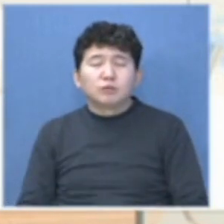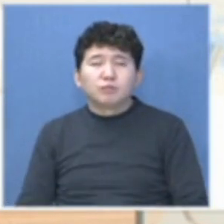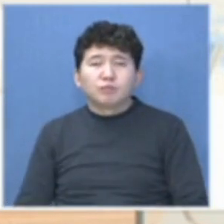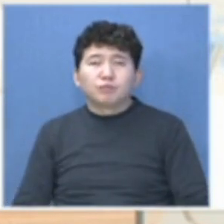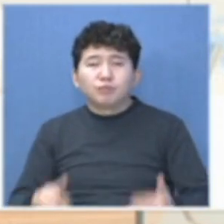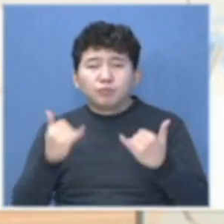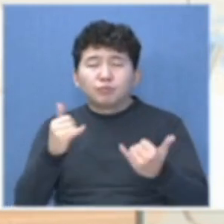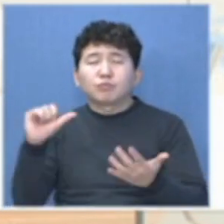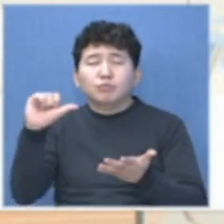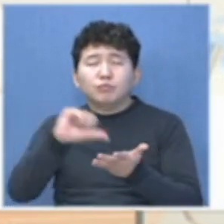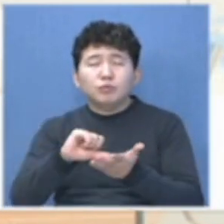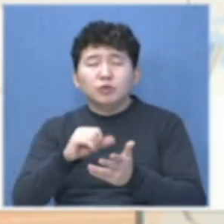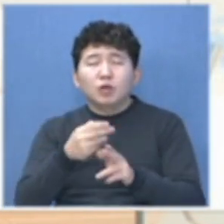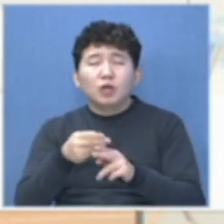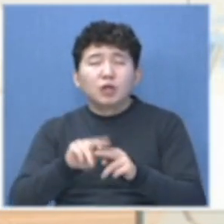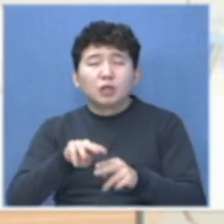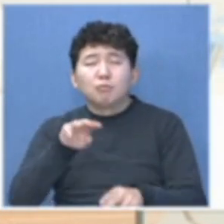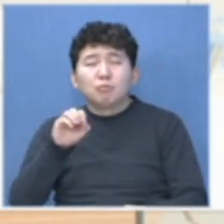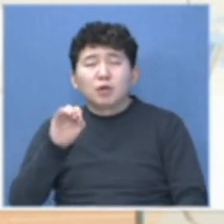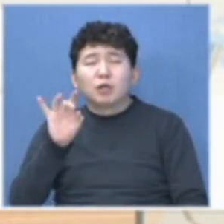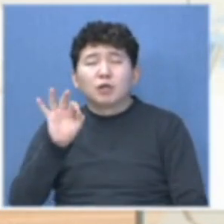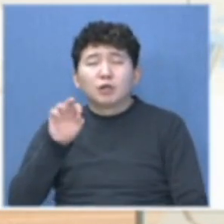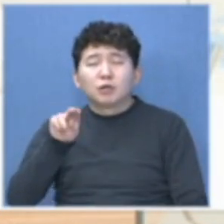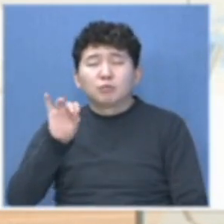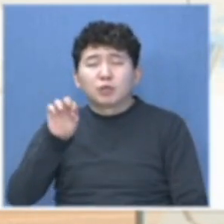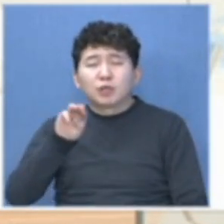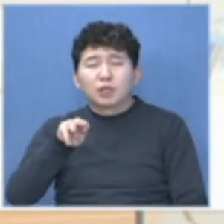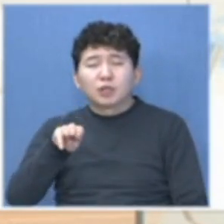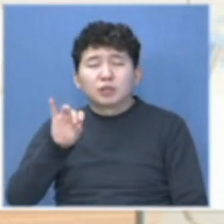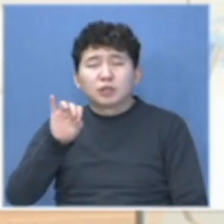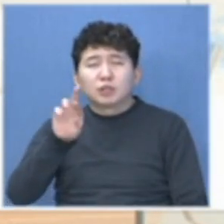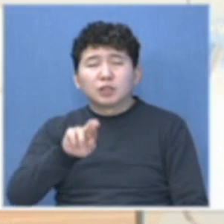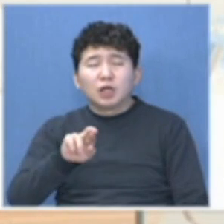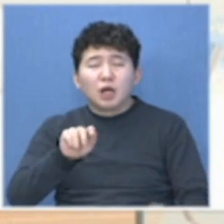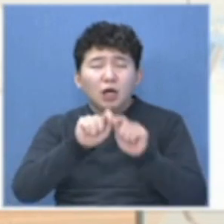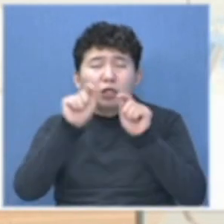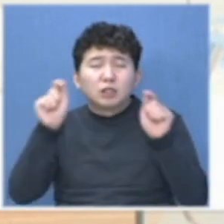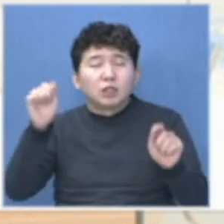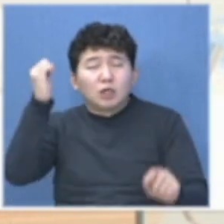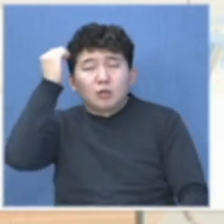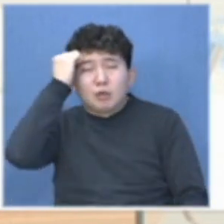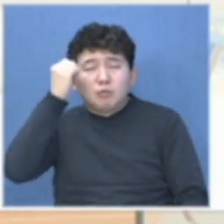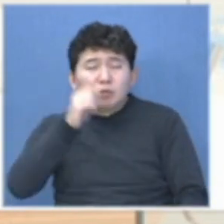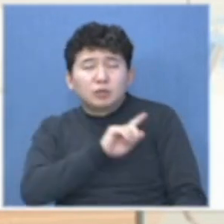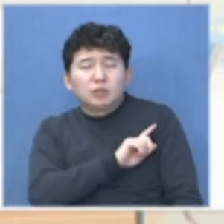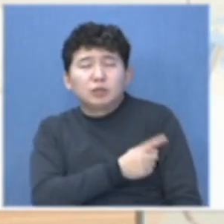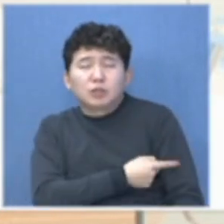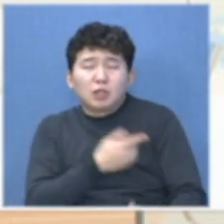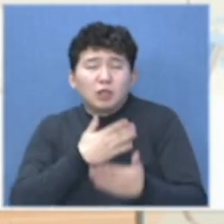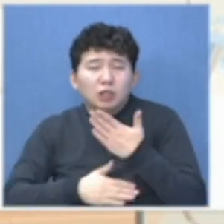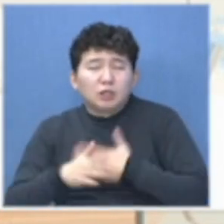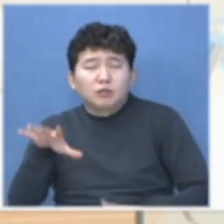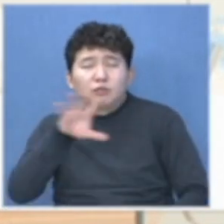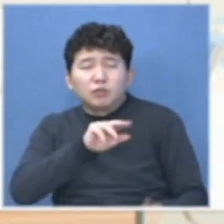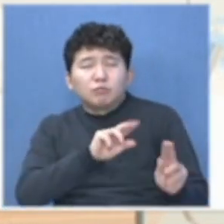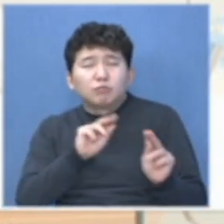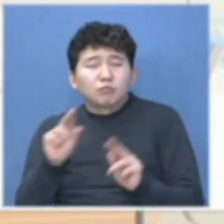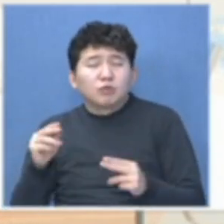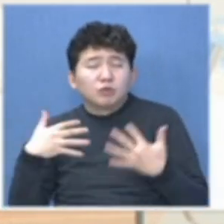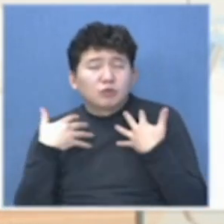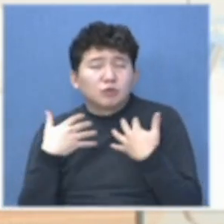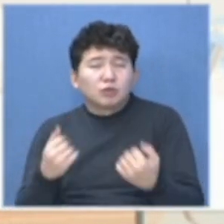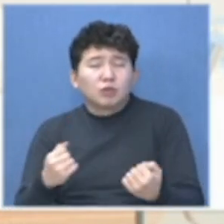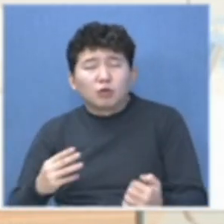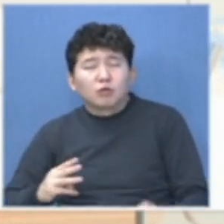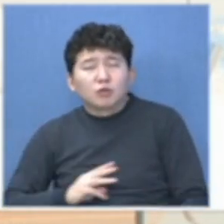Бүгін осы шараға қатысқаныма қуаныштымын. Қала облыс тұрғындарын тәуелсіздік мерекесімен, тәуелсіздік күнімен құттықтаймын. Сіздерге денсаулық, амандық тілейміз.